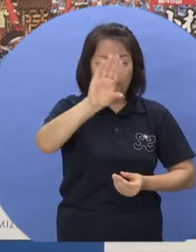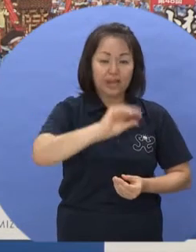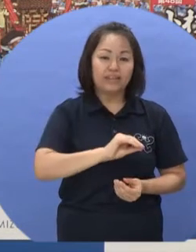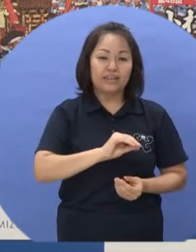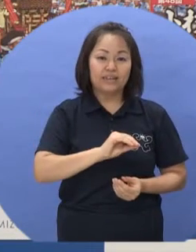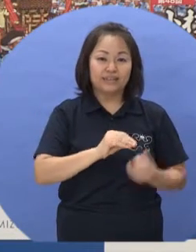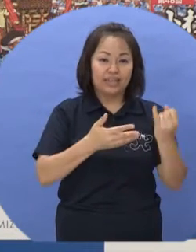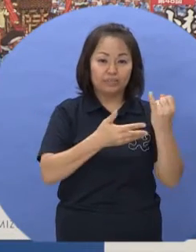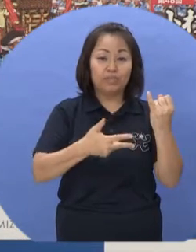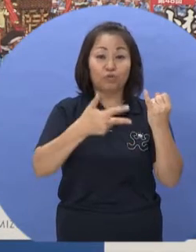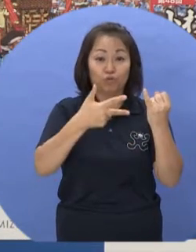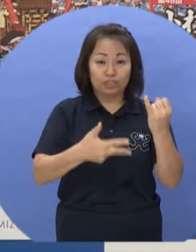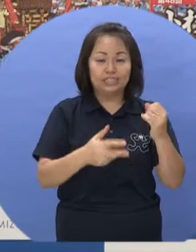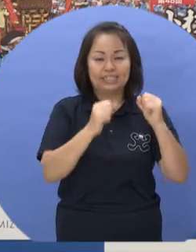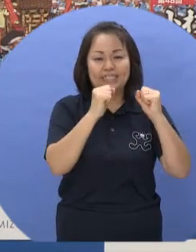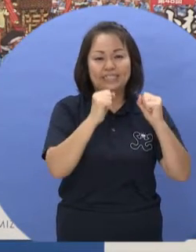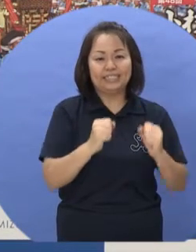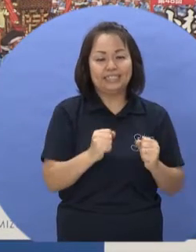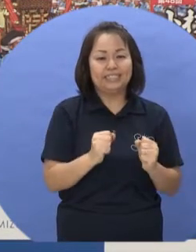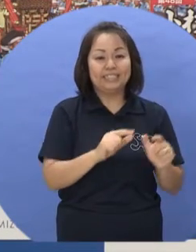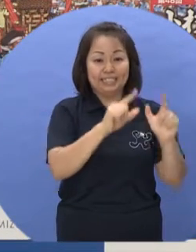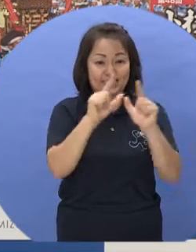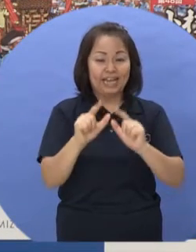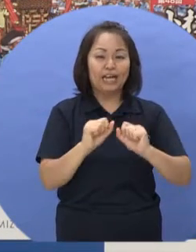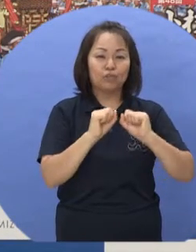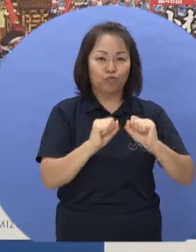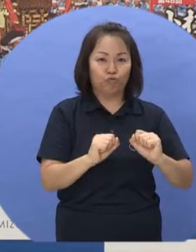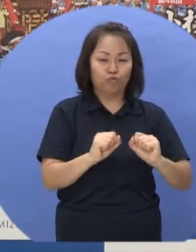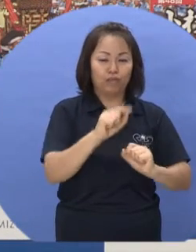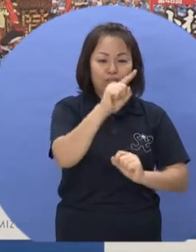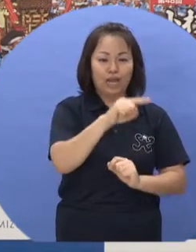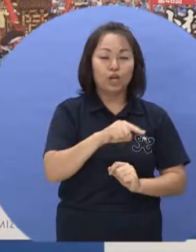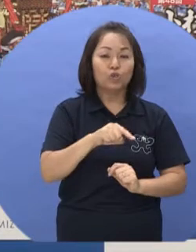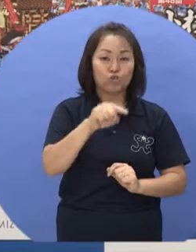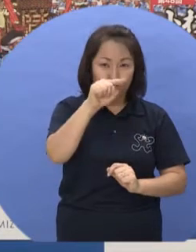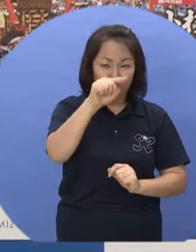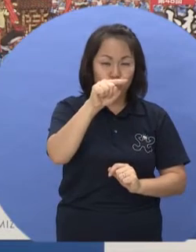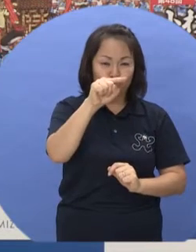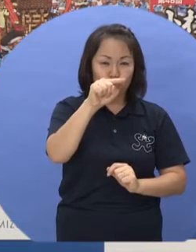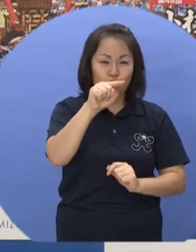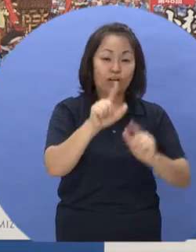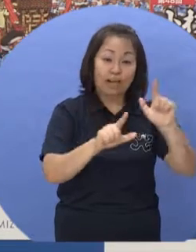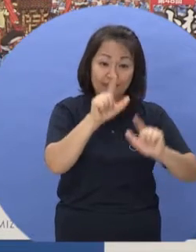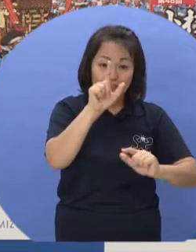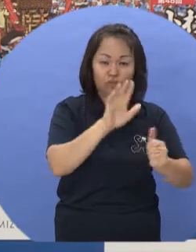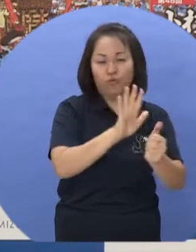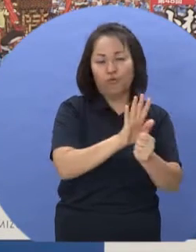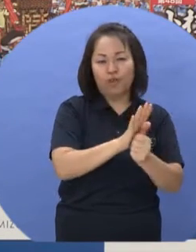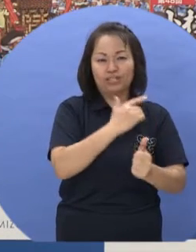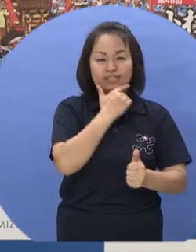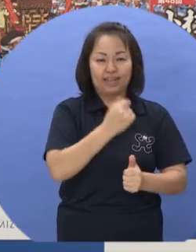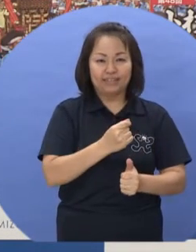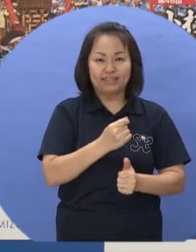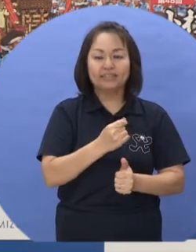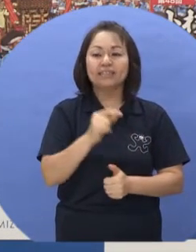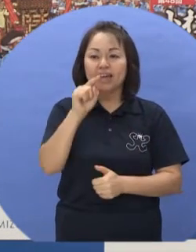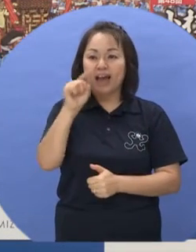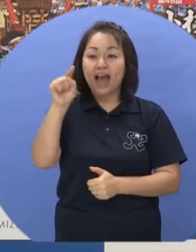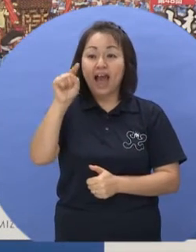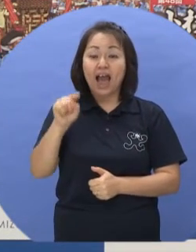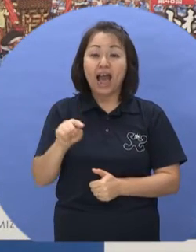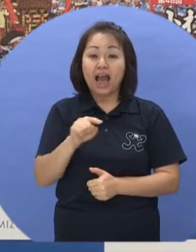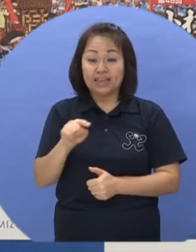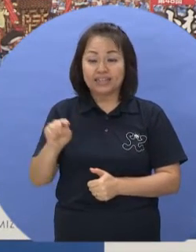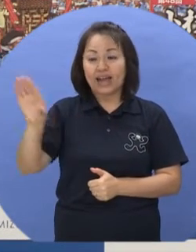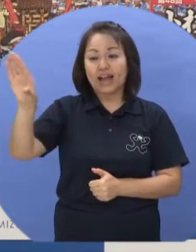方をこの U ターン型ということで応援したいというふうに考えています。また I ターン型につきましては、日本